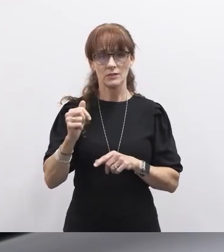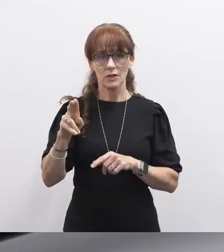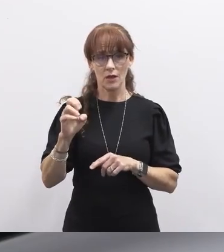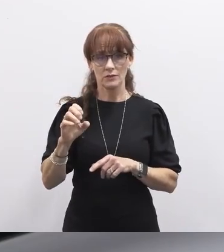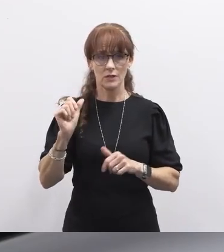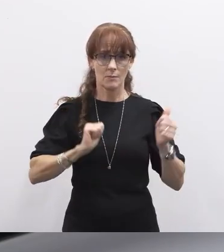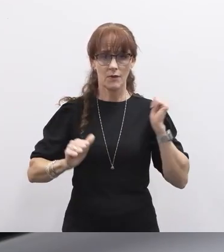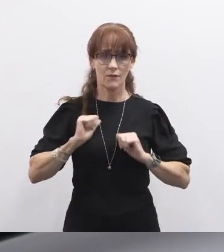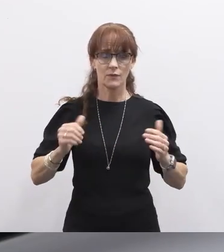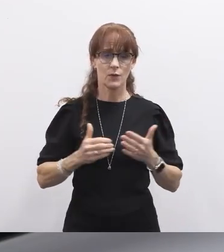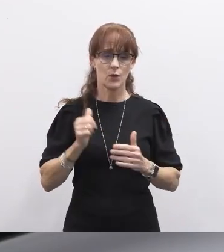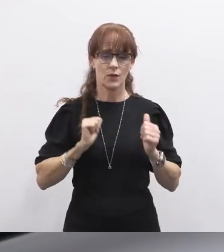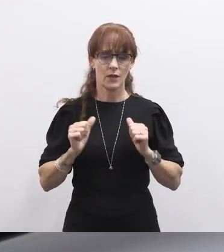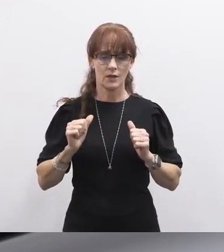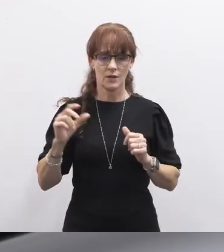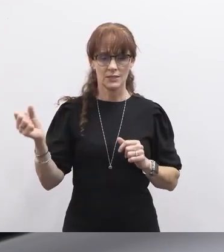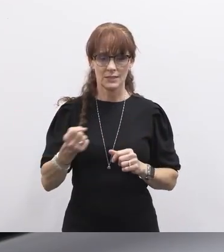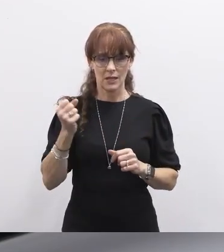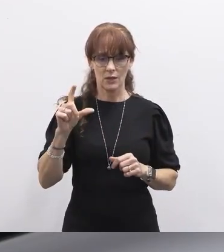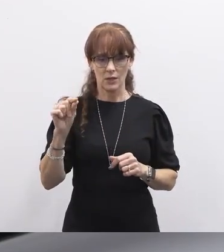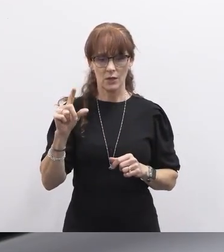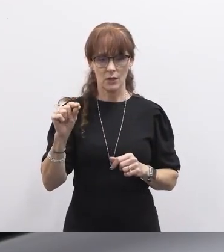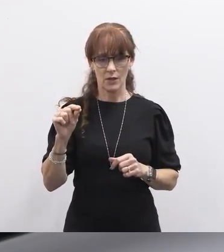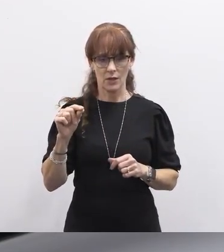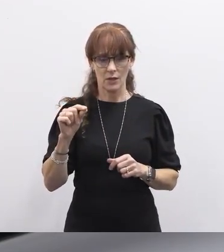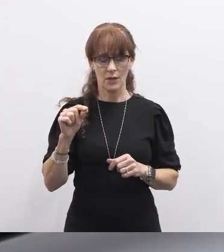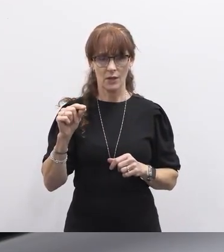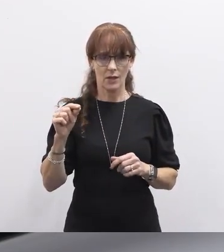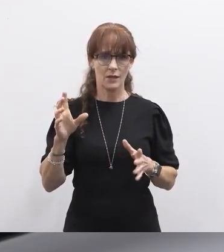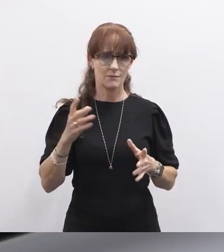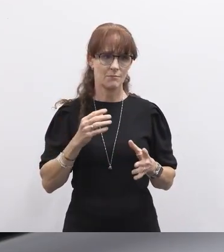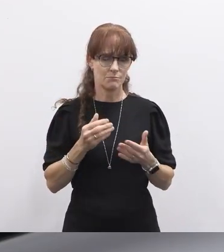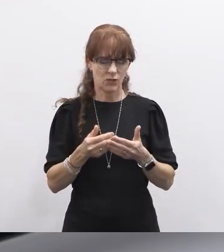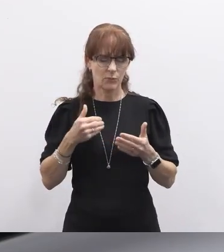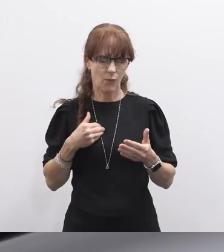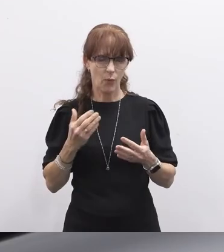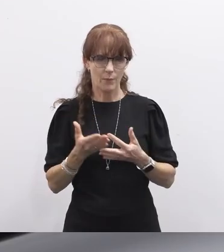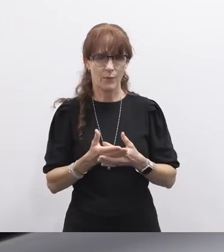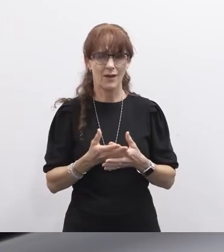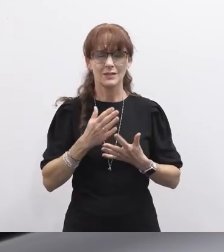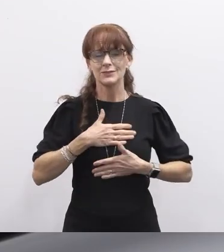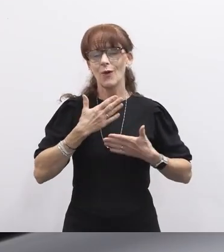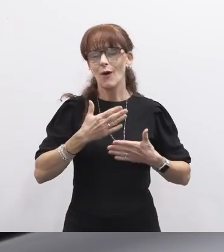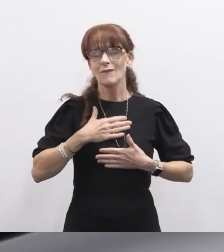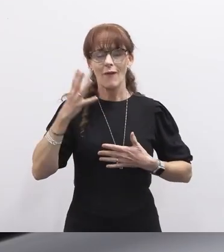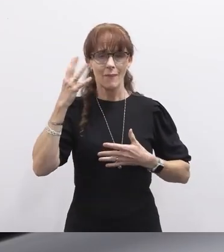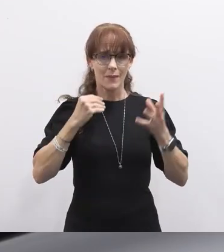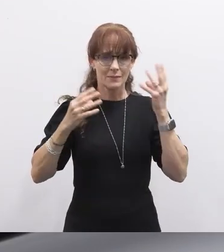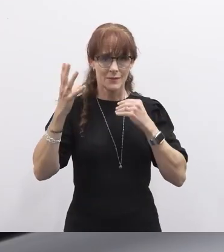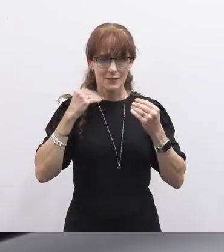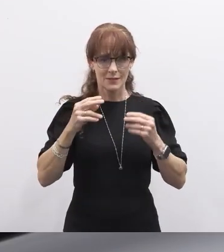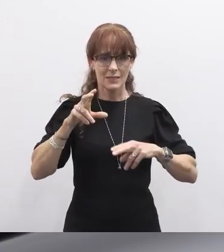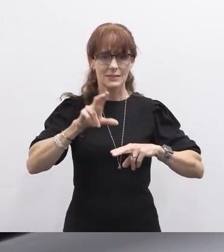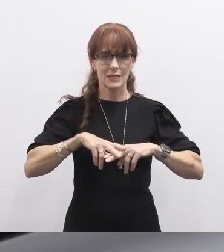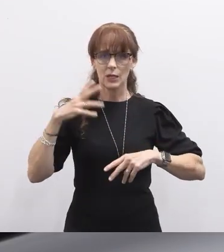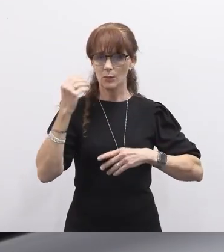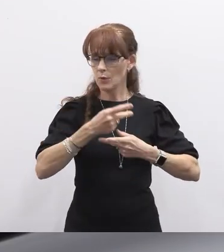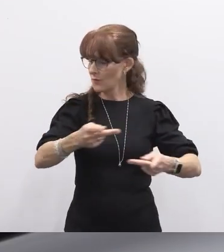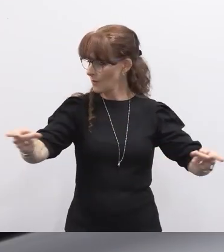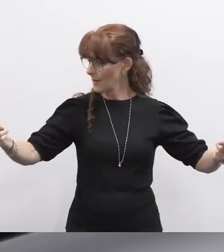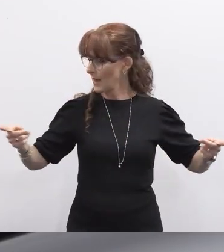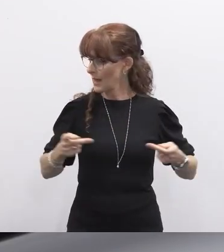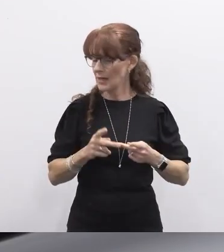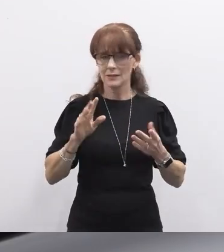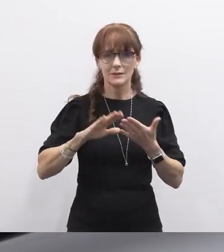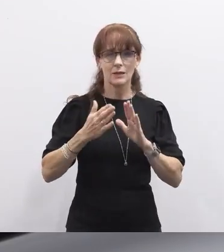បានទៅមើលកម្មវិធីសម្ដែងនៅឯសាលារៀន Renaissance បទពិសោធន៍ដ៏ល្អណាស់ខ្ញុំ